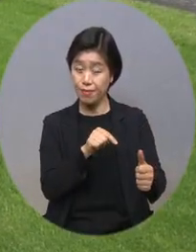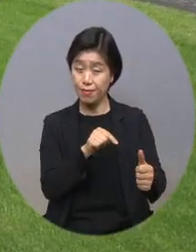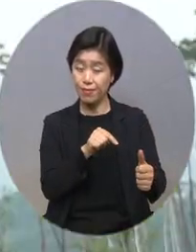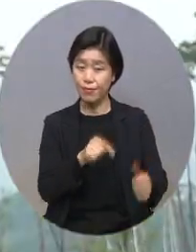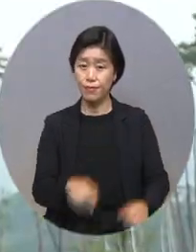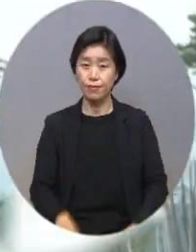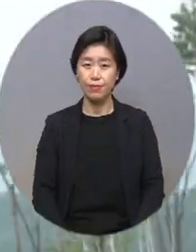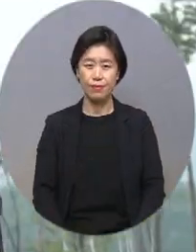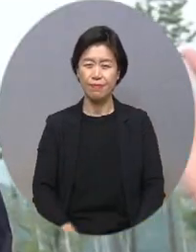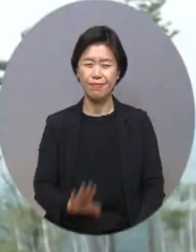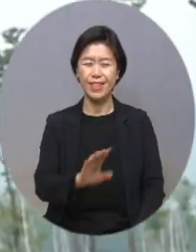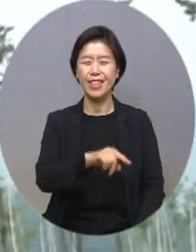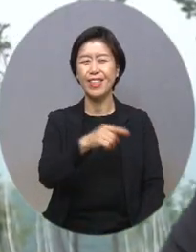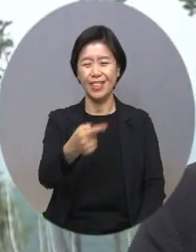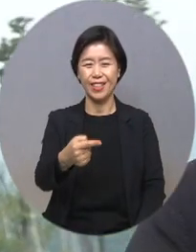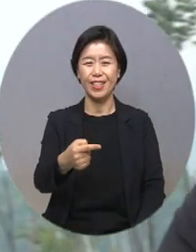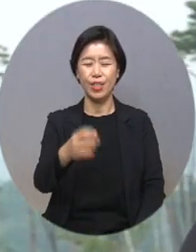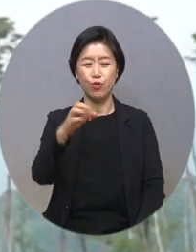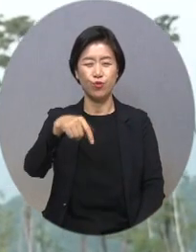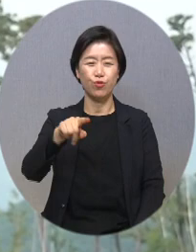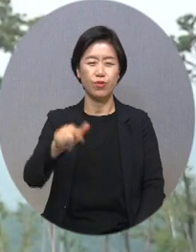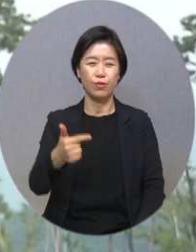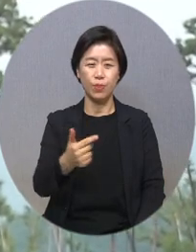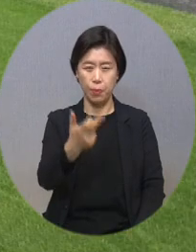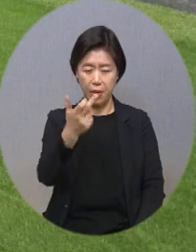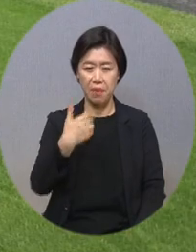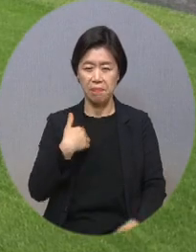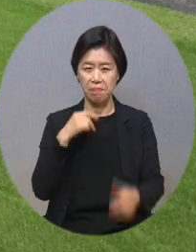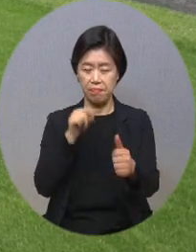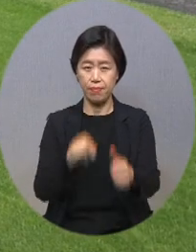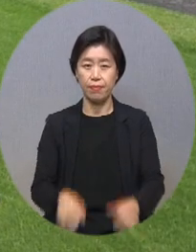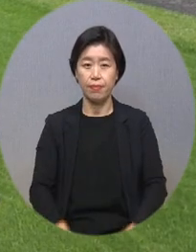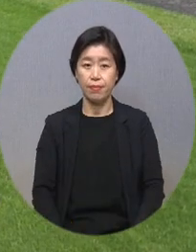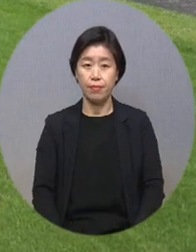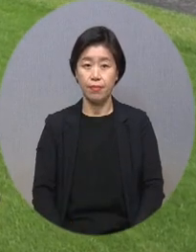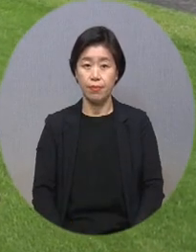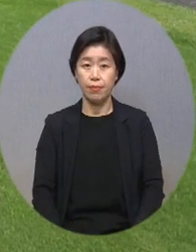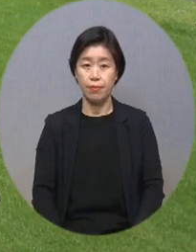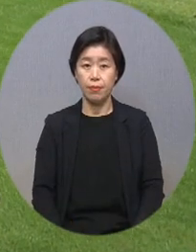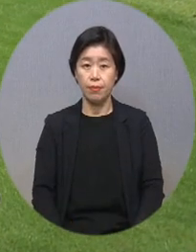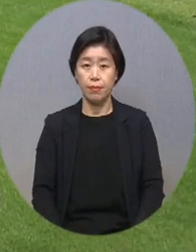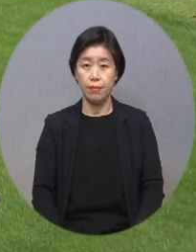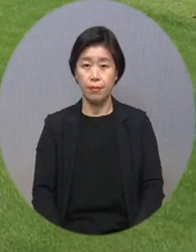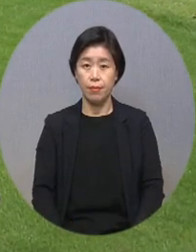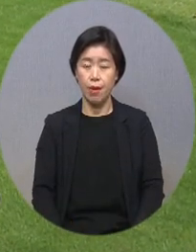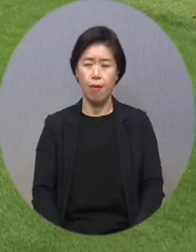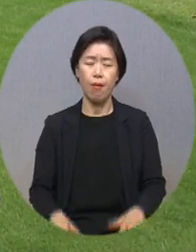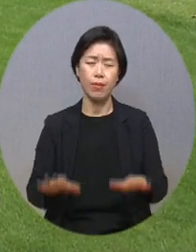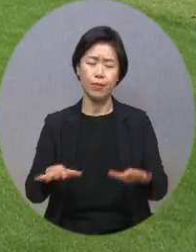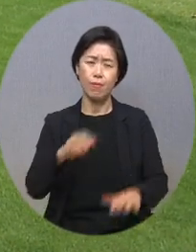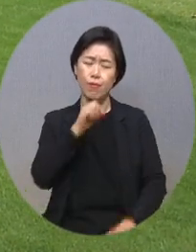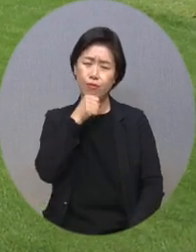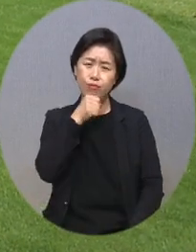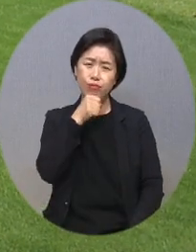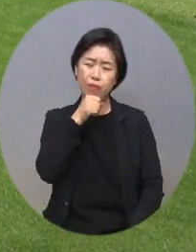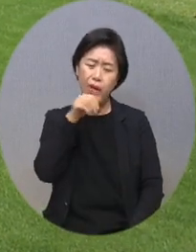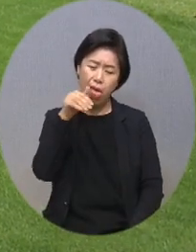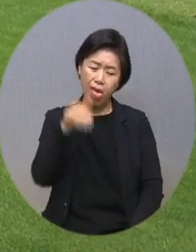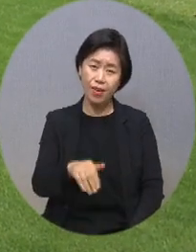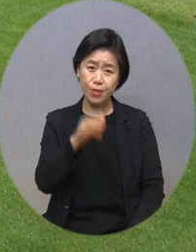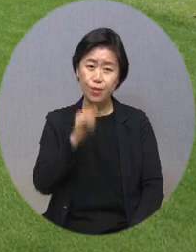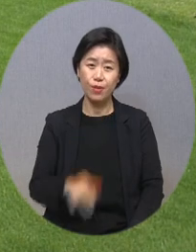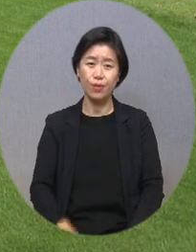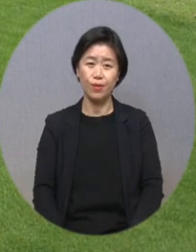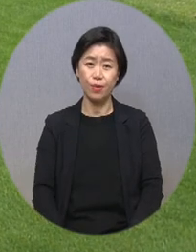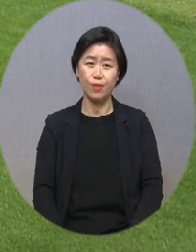우건 오빠, 우건 오빠 지금 시험합니다. 맞아요. 오빠. 아 근데 지금 우리 이렇게 팀... 우리 이렇게 하얀 평준 하려면 안 됩니다. 어. 아 지금 우리 팀 여기